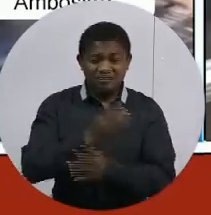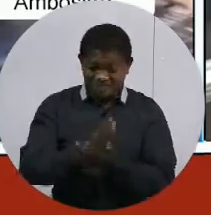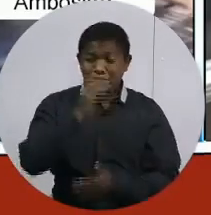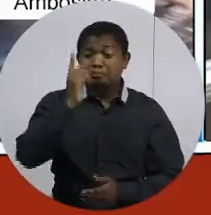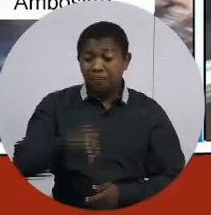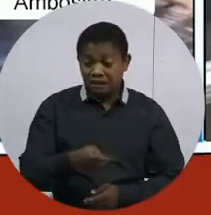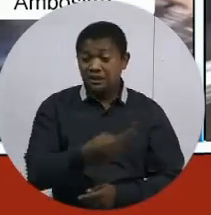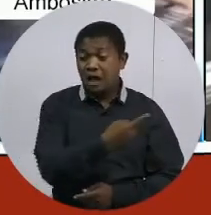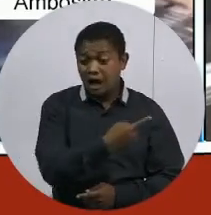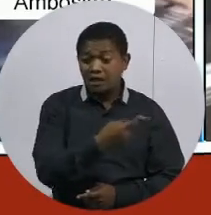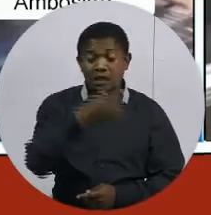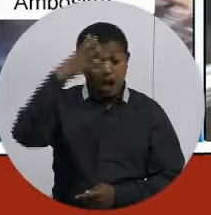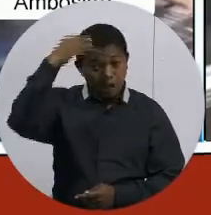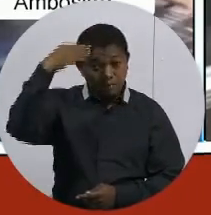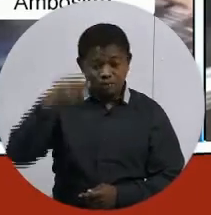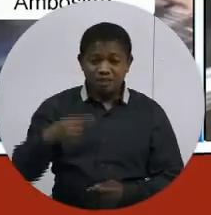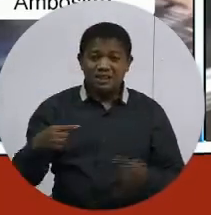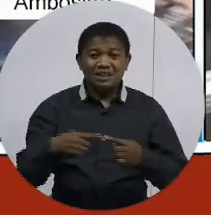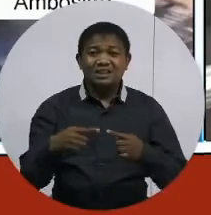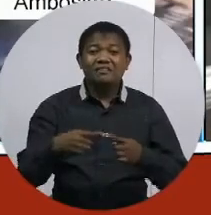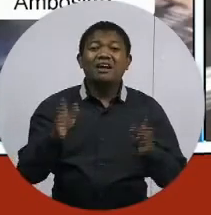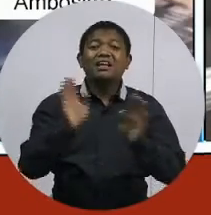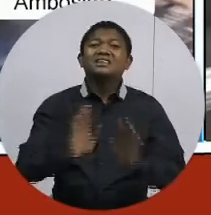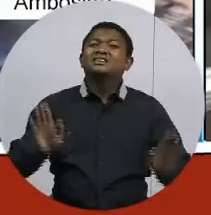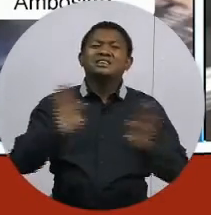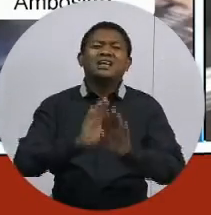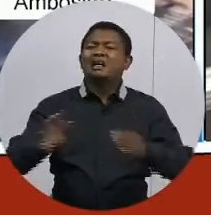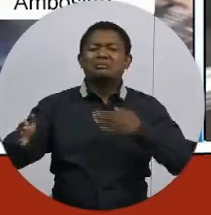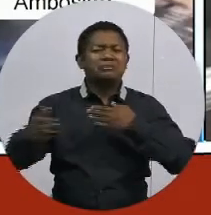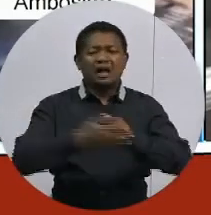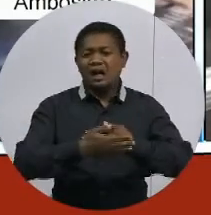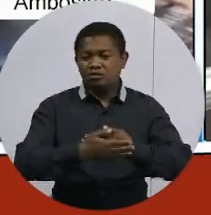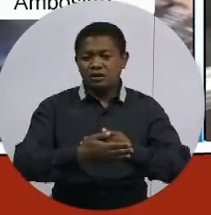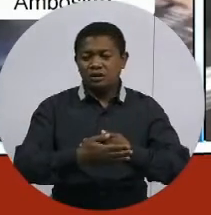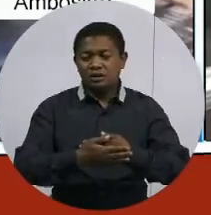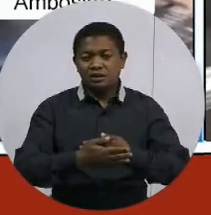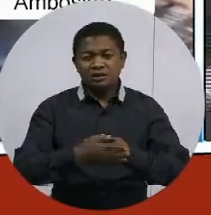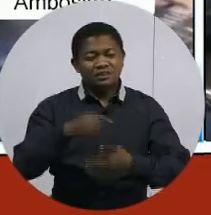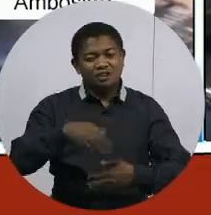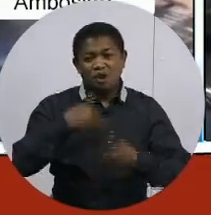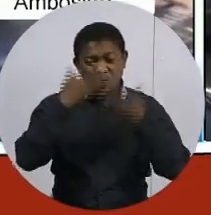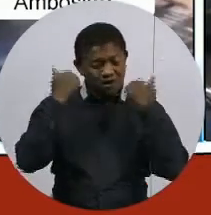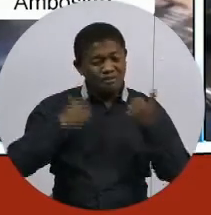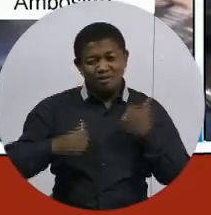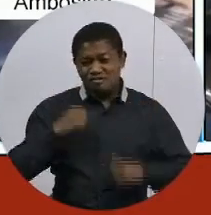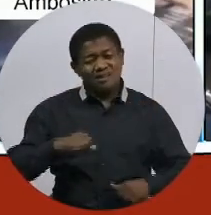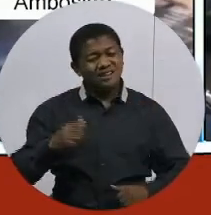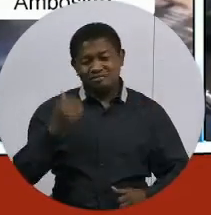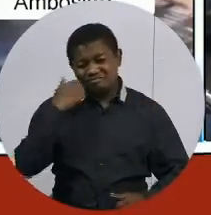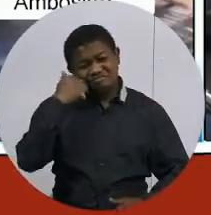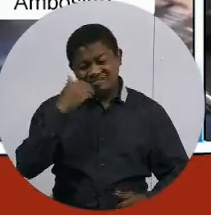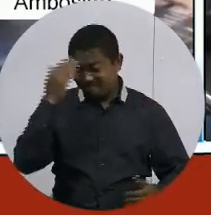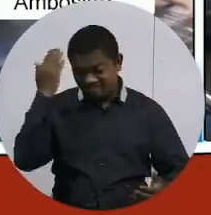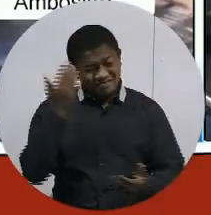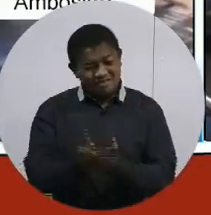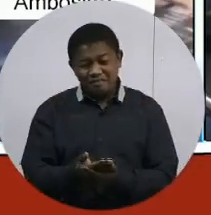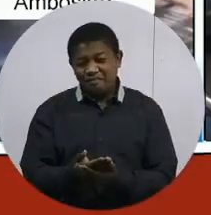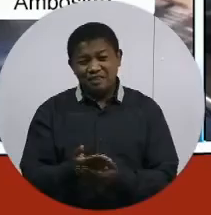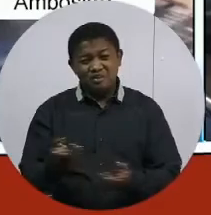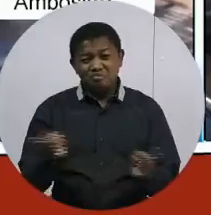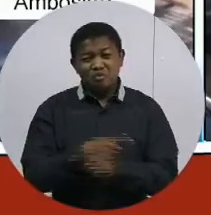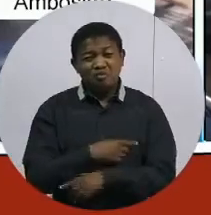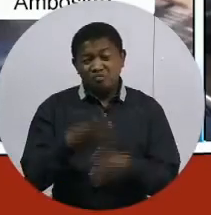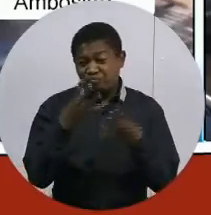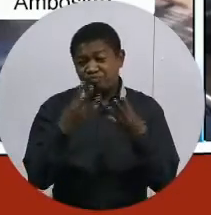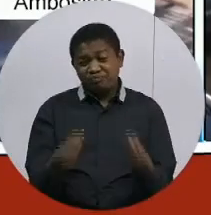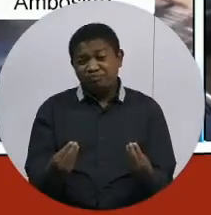misy ny tsena izany mikatona tena mikaikaika tokoa izany ny tatsa amin'izany anay dia mana tena fa tsy hovela dia efa mba